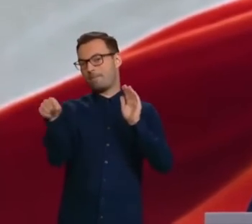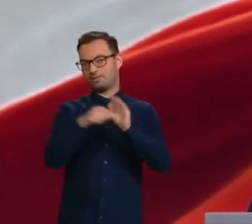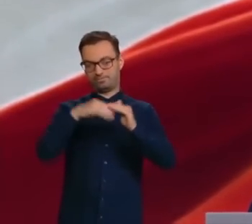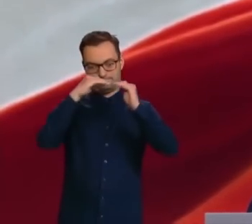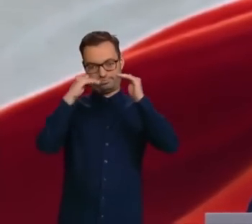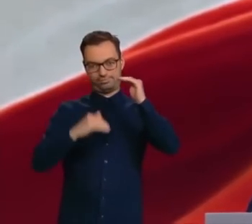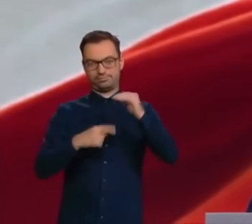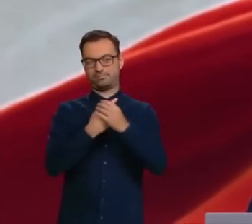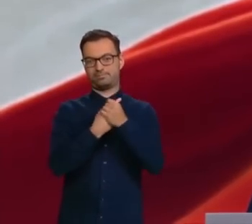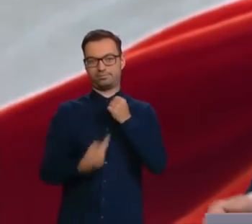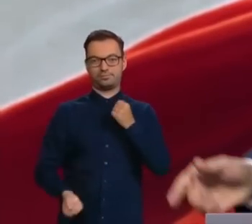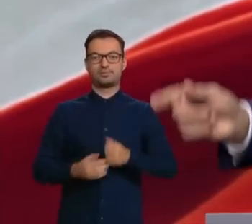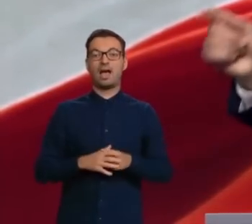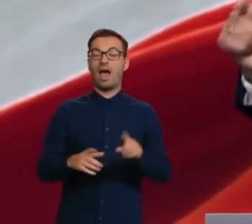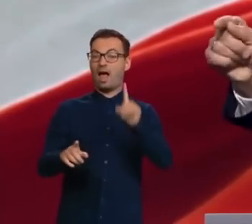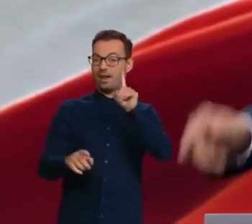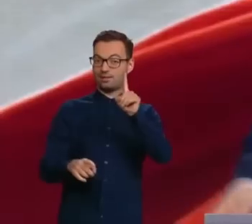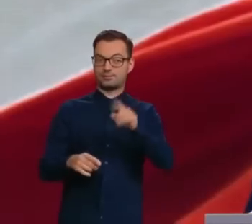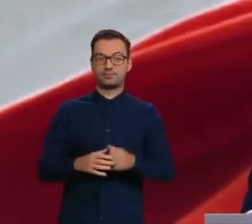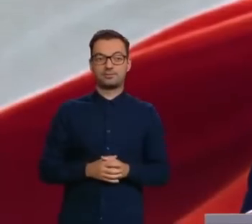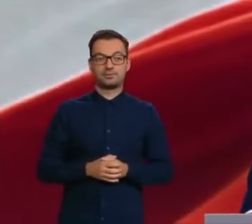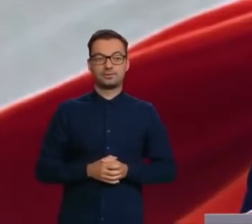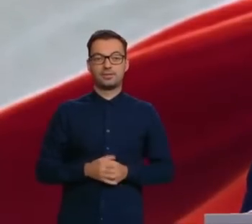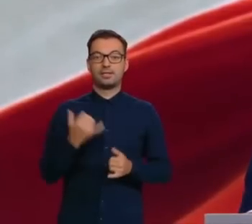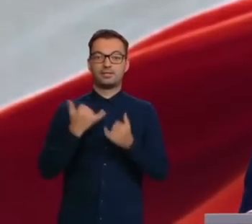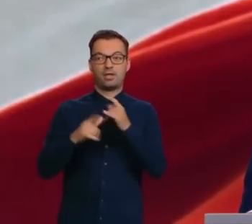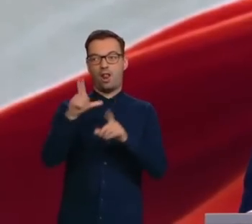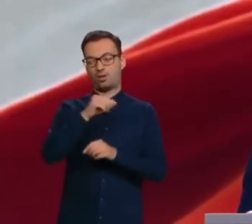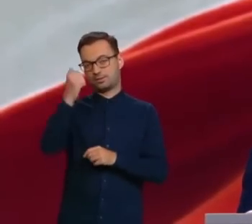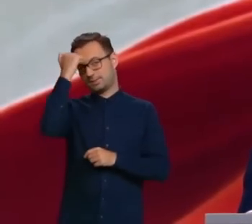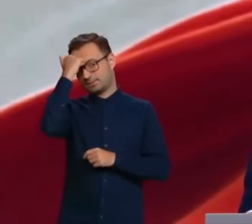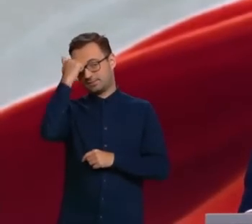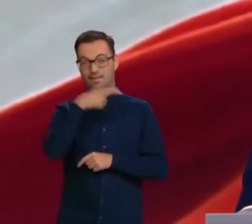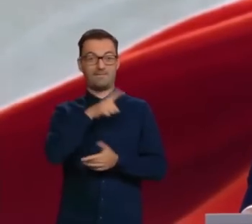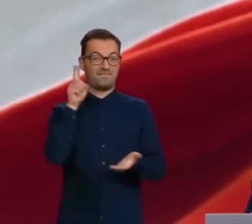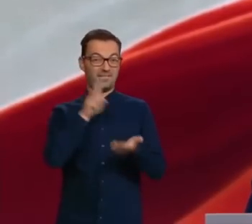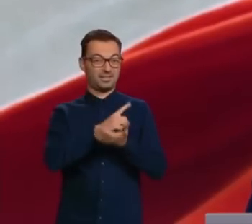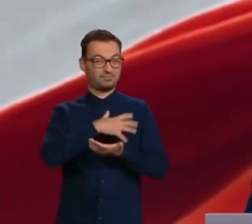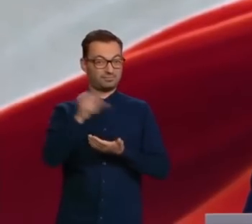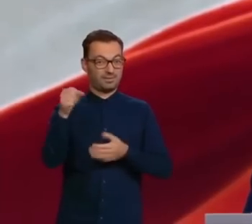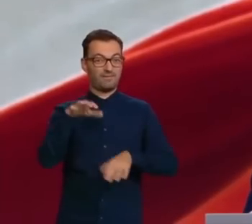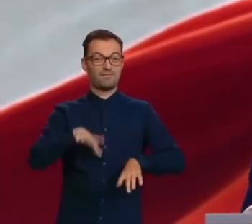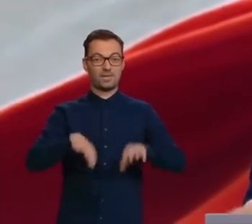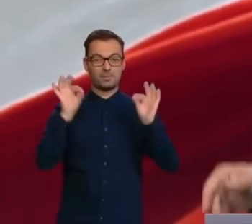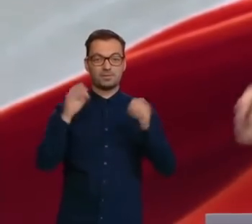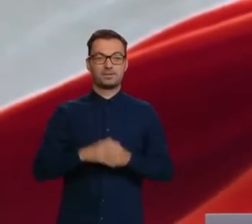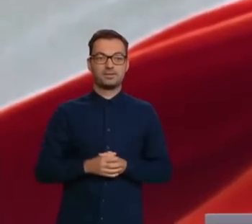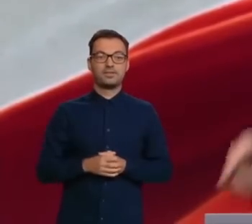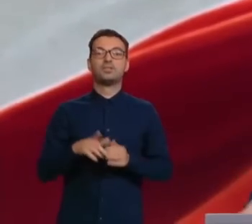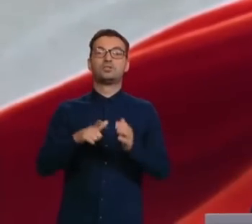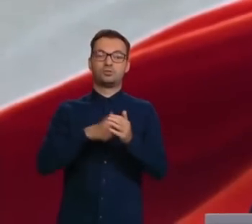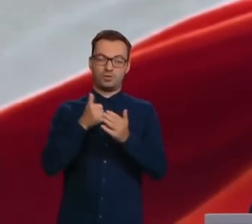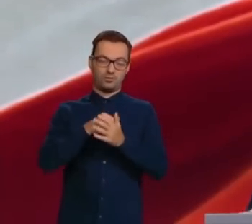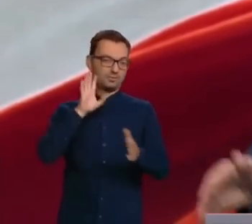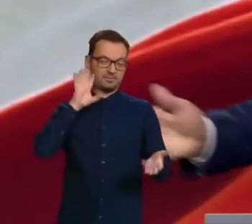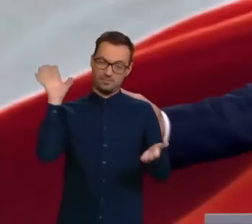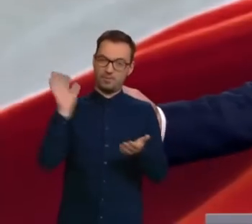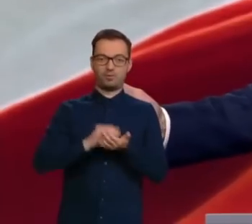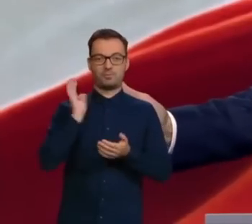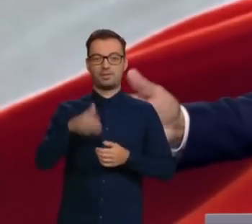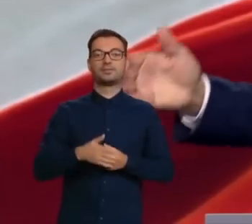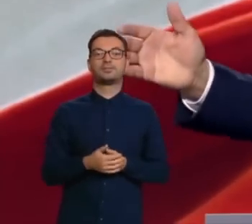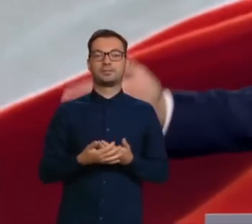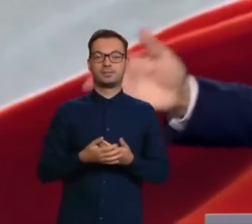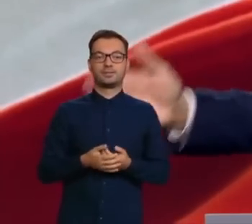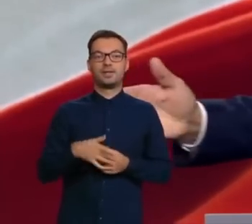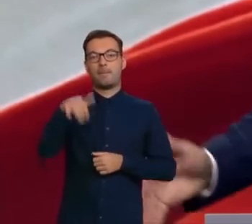co najważniejsze, jeśli by oni, co nie daj Panie Boże, wrócili do władzy, to grozi ponownie ten sam scenariusz. Otworzą